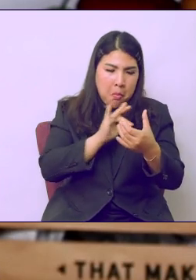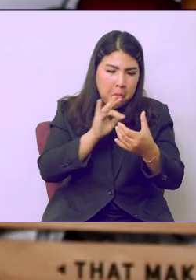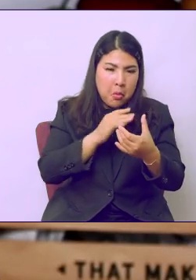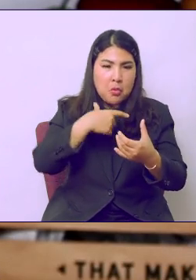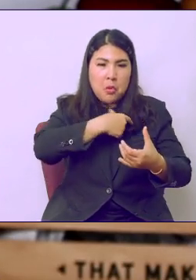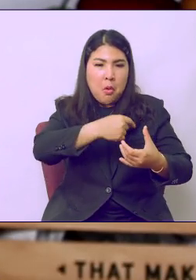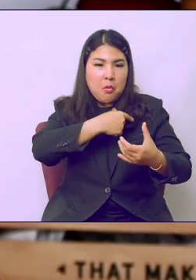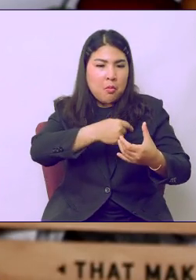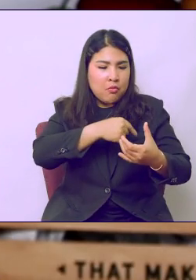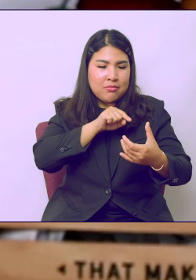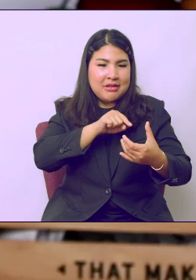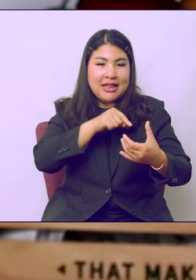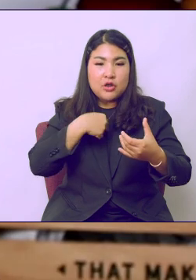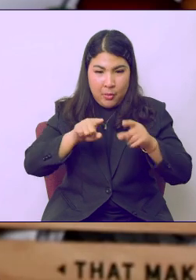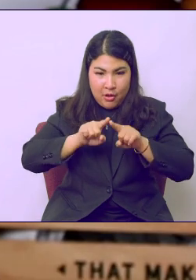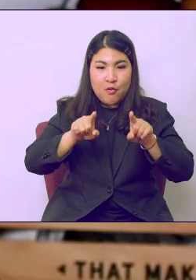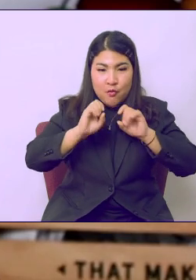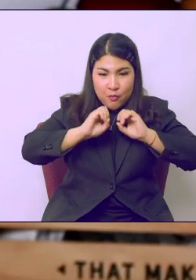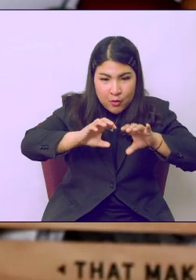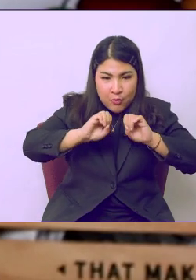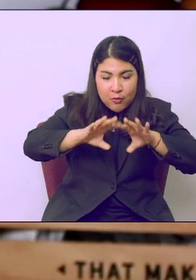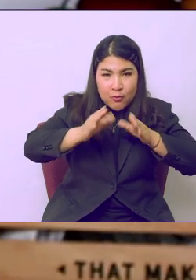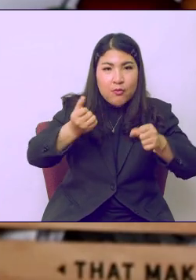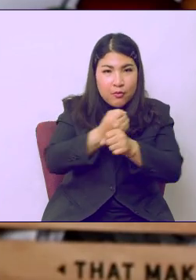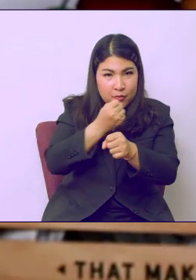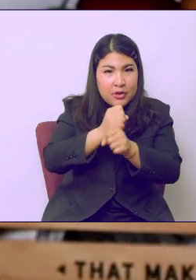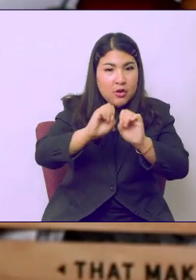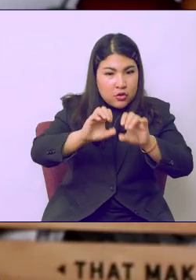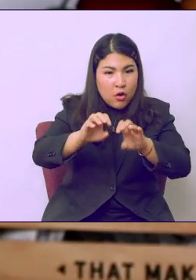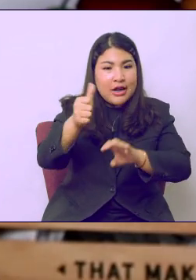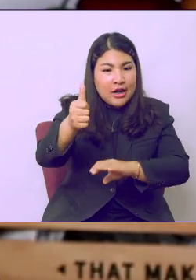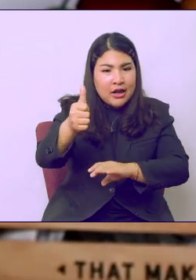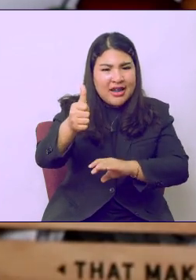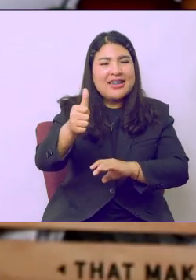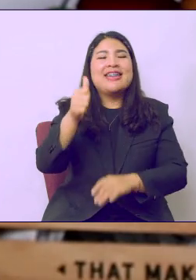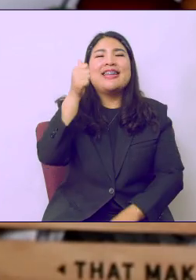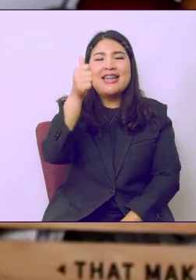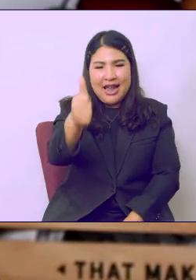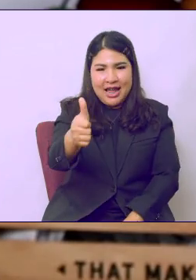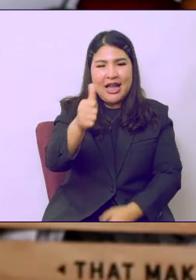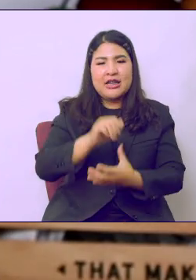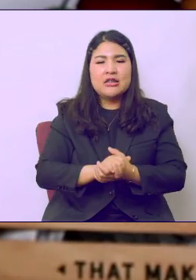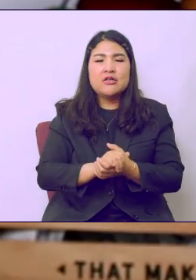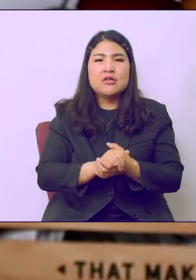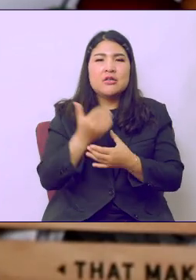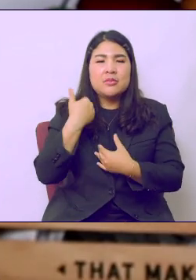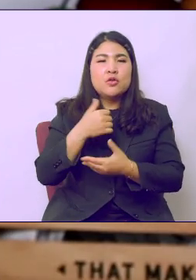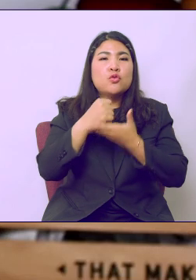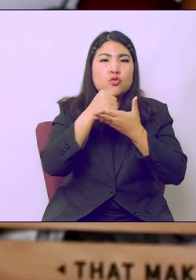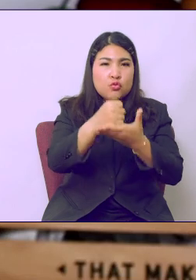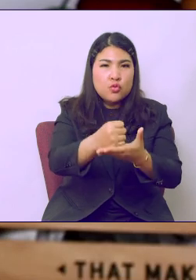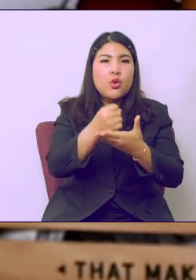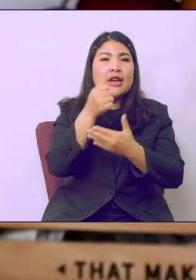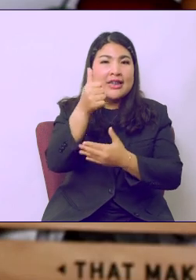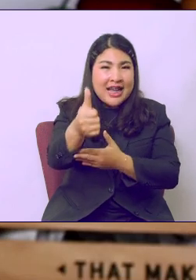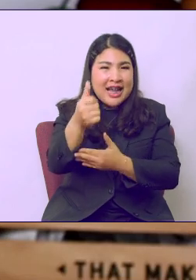มยใช่ครับใช่ครับก็ก็ก็มีหลายตัวนะครับที่ที่ช่วยเด็กสมาธิ